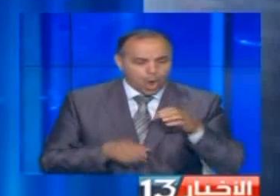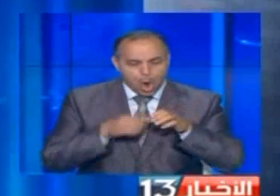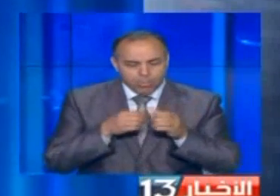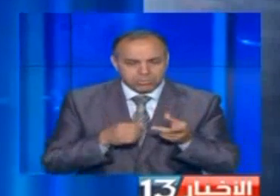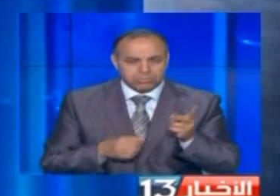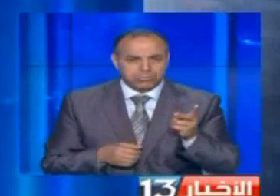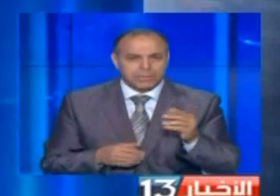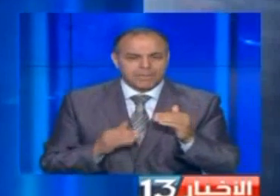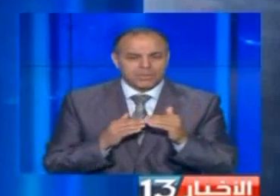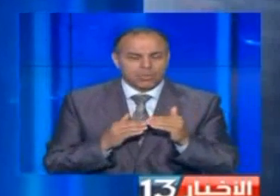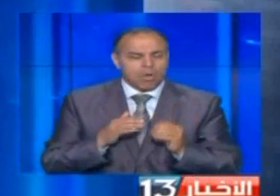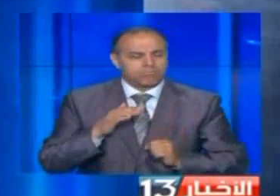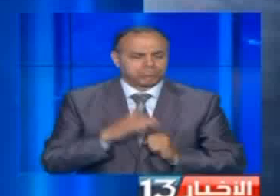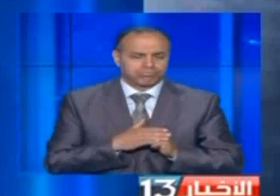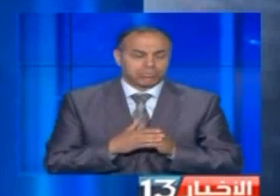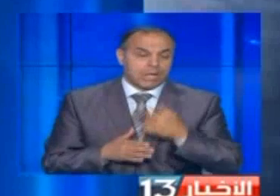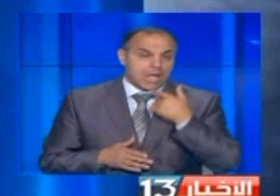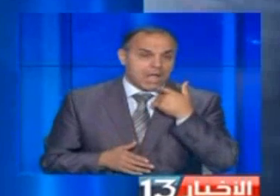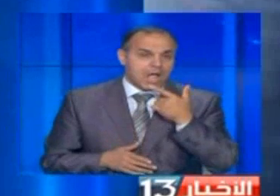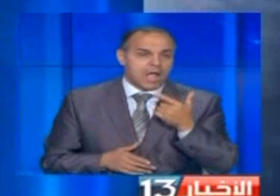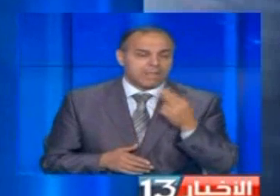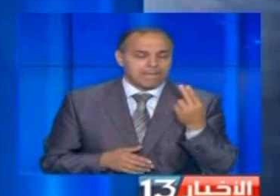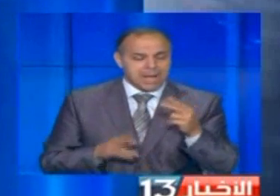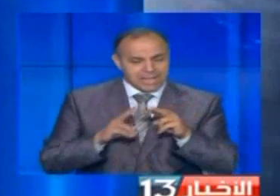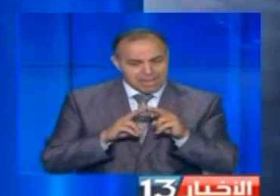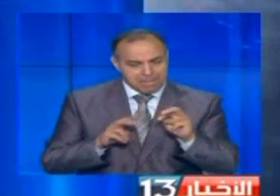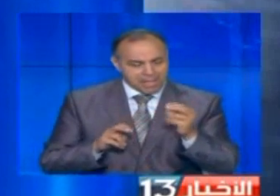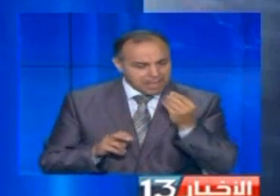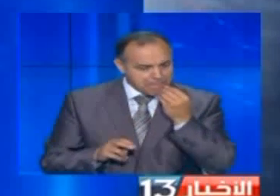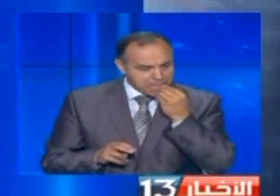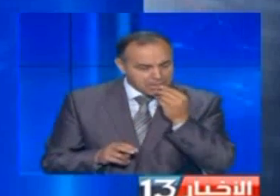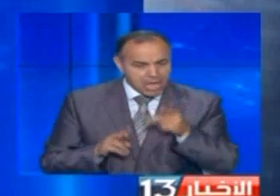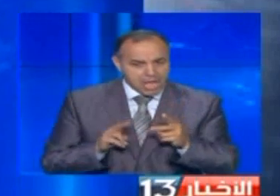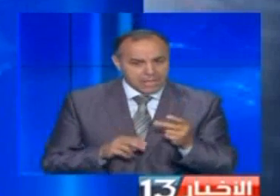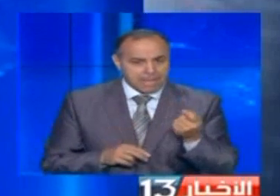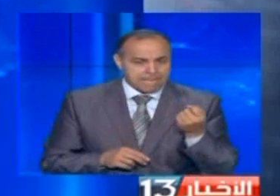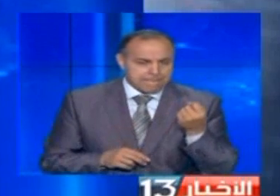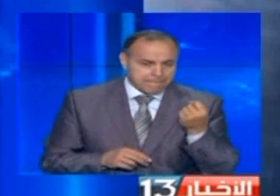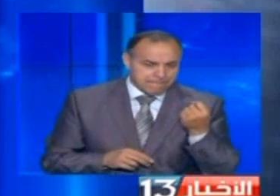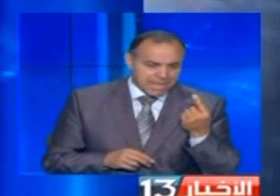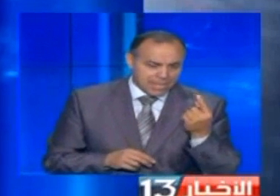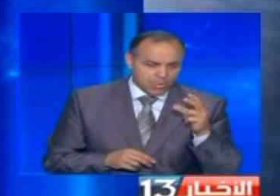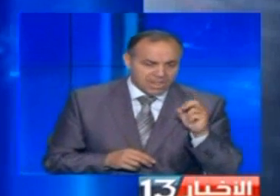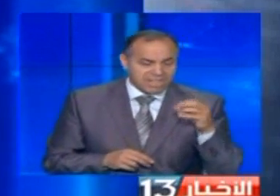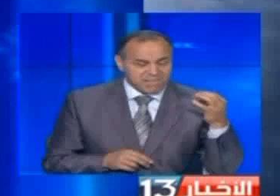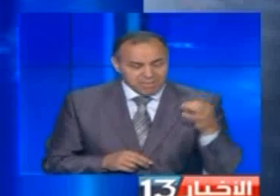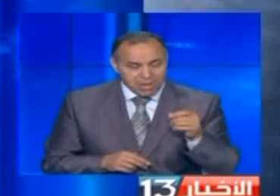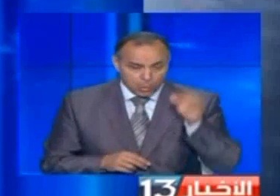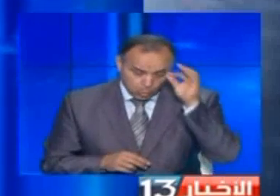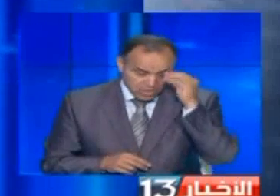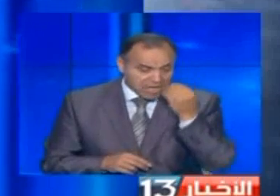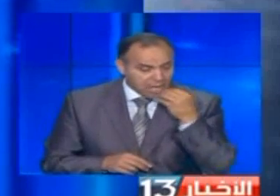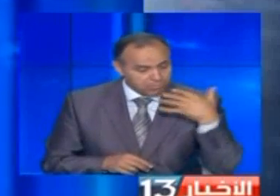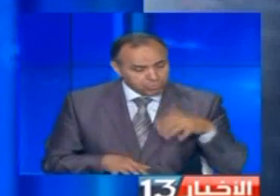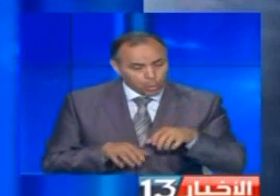الخبز إلى مستويات قياسية قدرها المعهد الوطني للاستهلاك بأكثر من 130%، ما يدعو